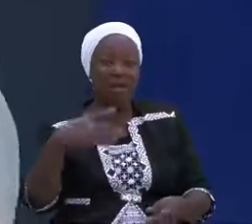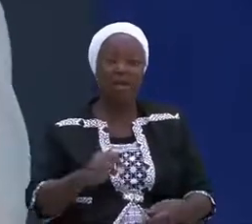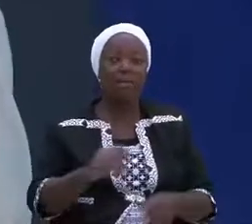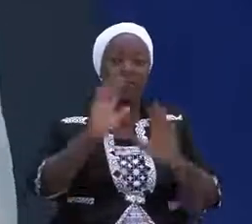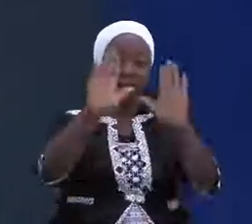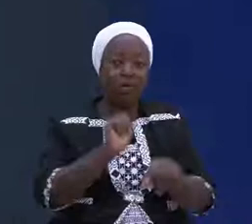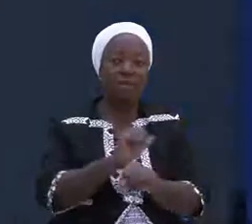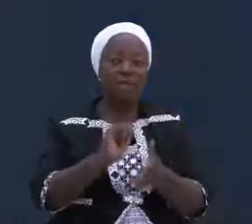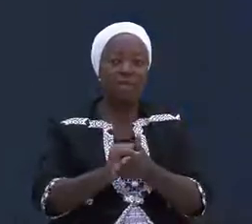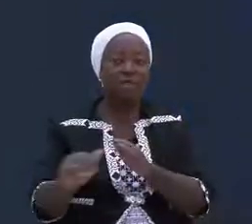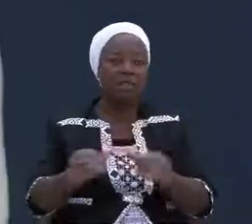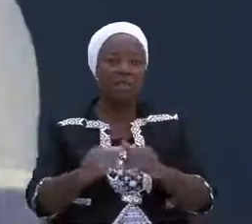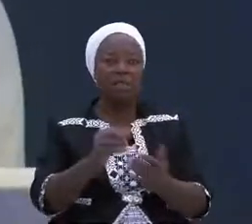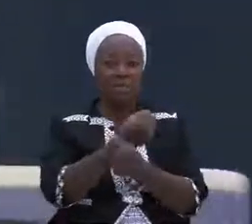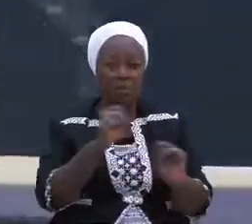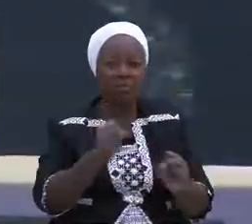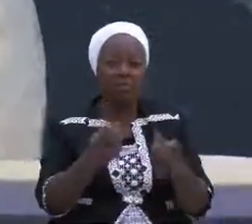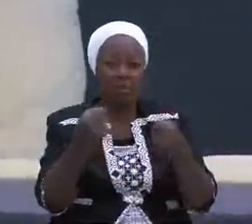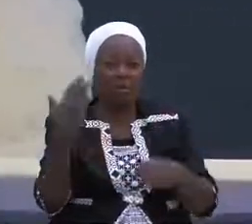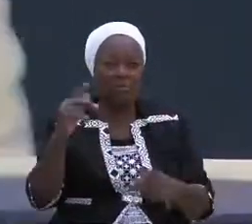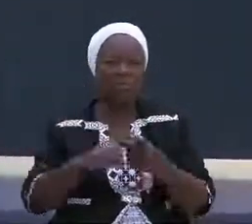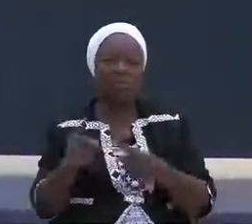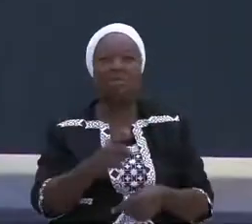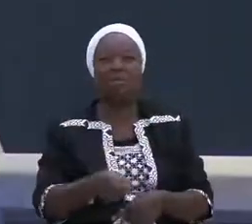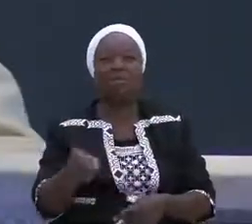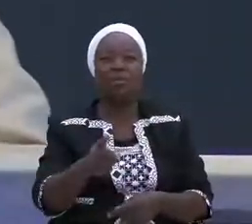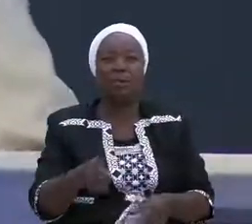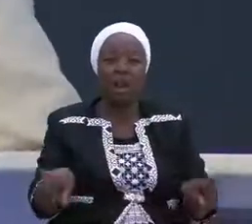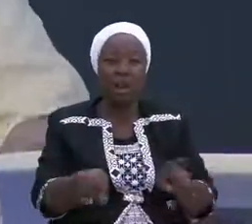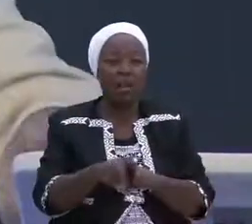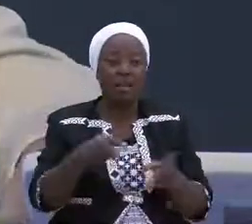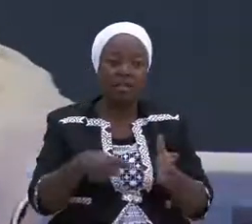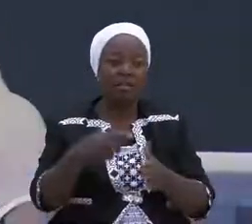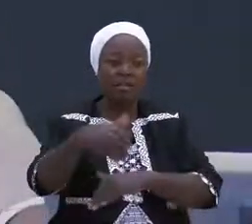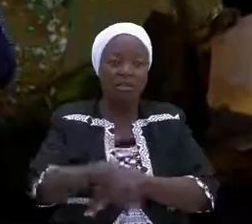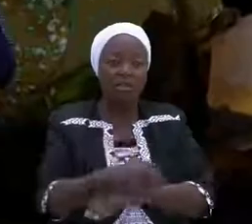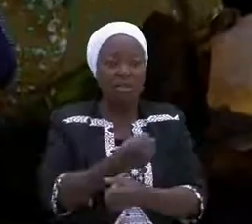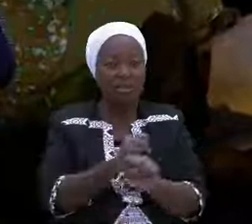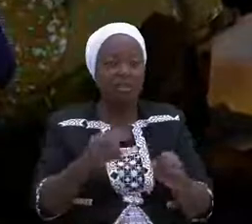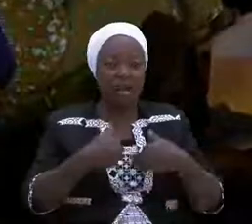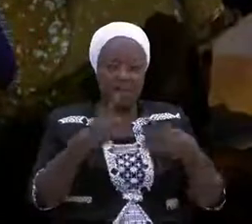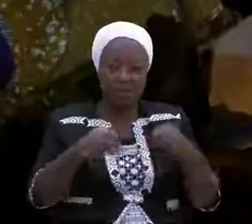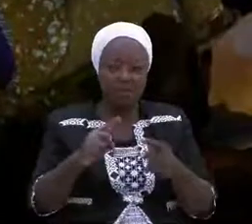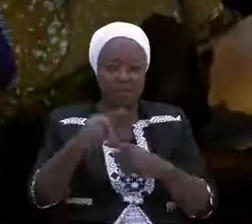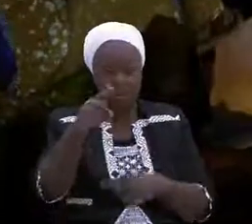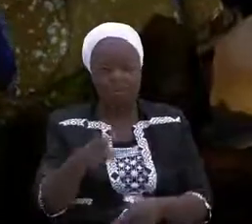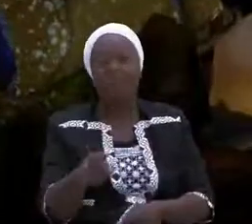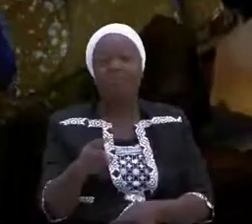Lorsqu'elle apprit et vit les miracles qu'il faisait, le salut leur est parvenu. Comme ce soir, le salut était